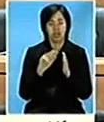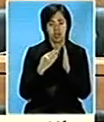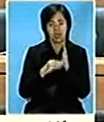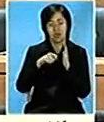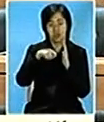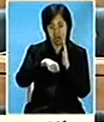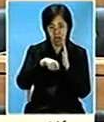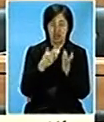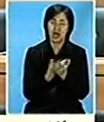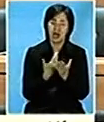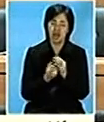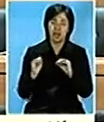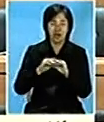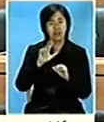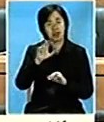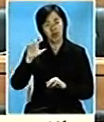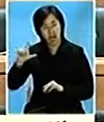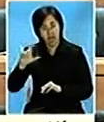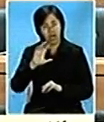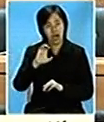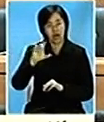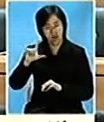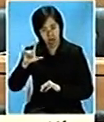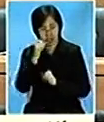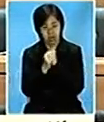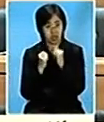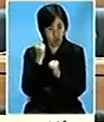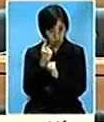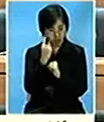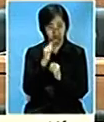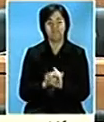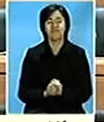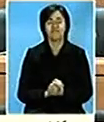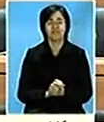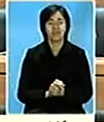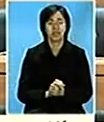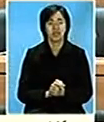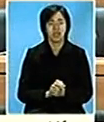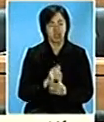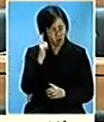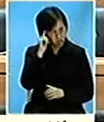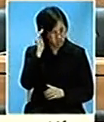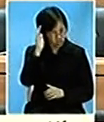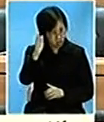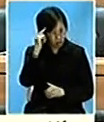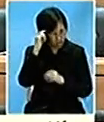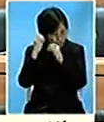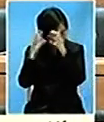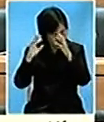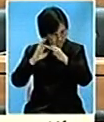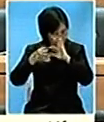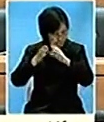าเนี่ยท่านอาจจะให้ทั้ง300ล้าน500ล้านต่อจังหวัดต่อปีท่านครับท่านมองระยะยั่งยืนและยืนยา